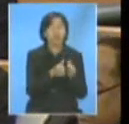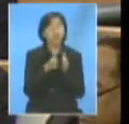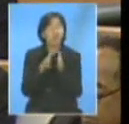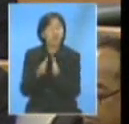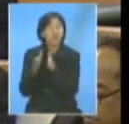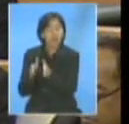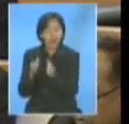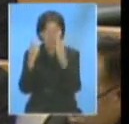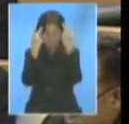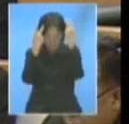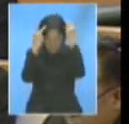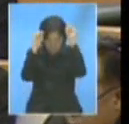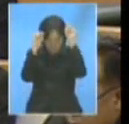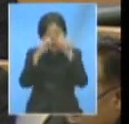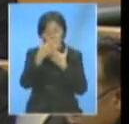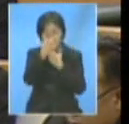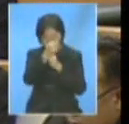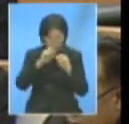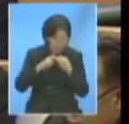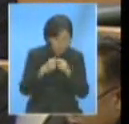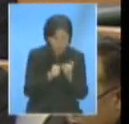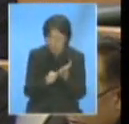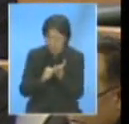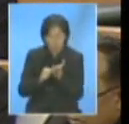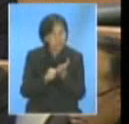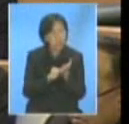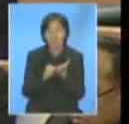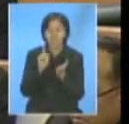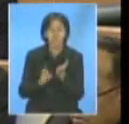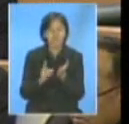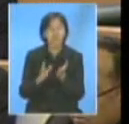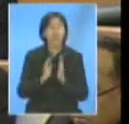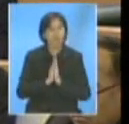ไม่ใส่ใจของนายกรัฐมนตรีต่อการแก้ไขปัญหาในด้านทุจริตขอบคุณครับท่านประธาน